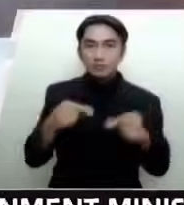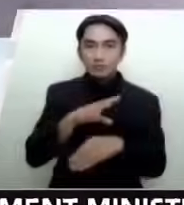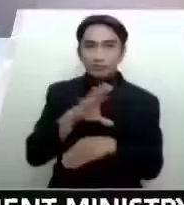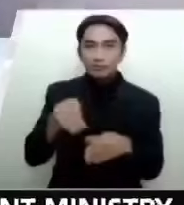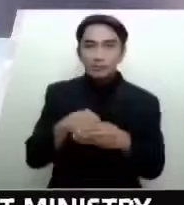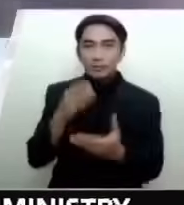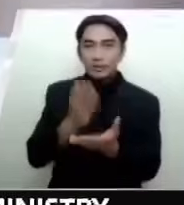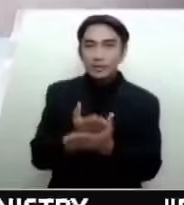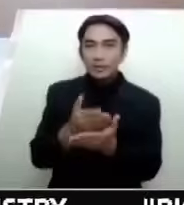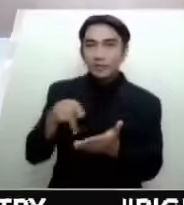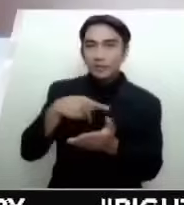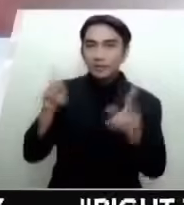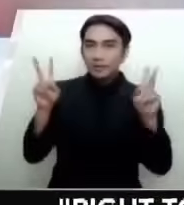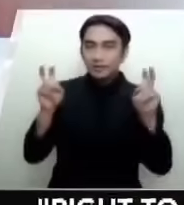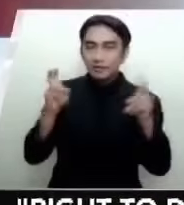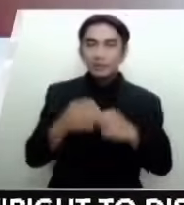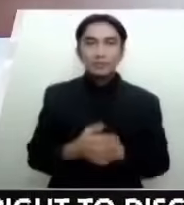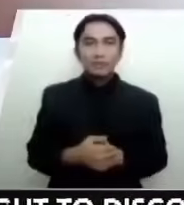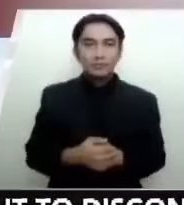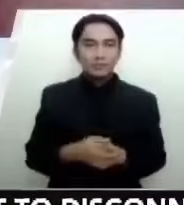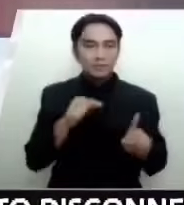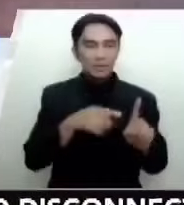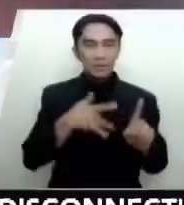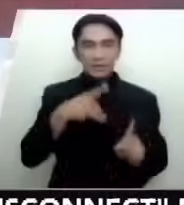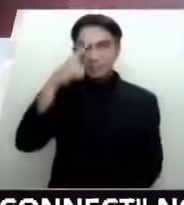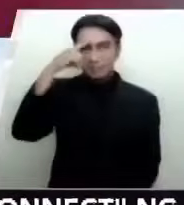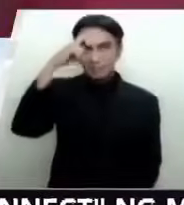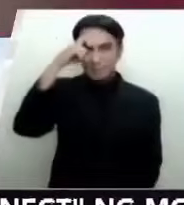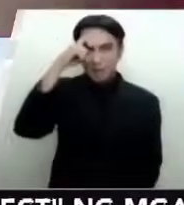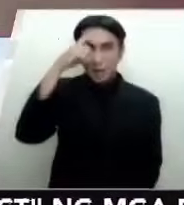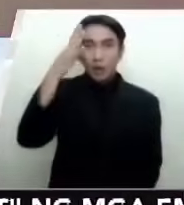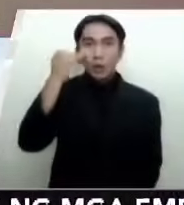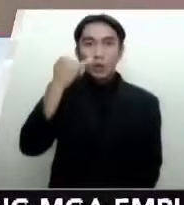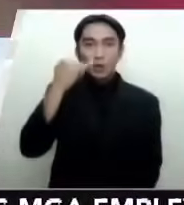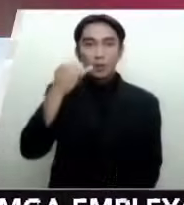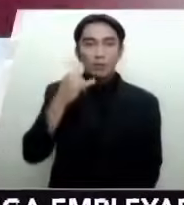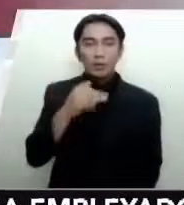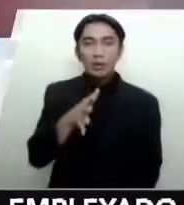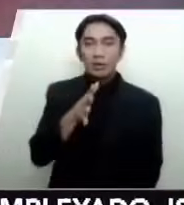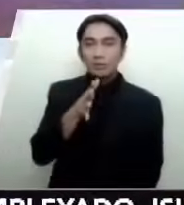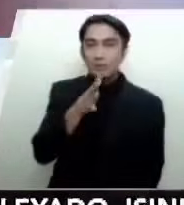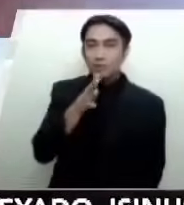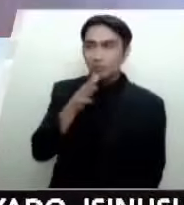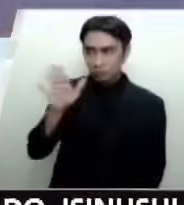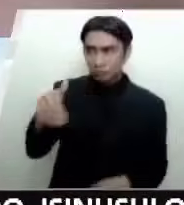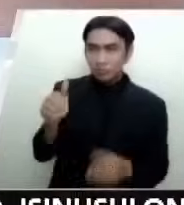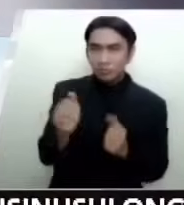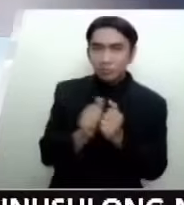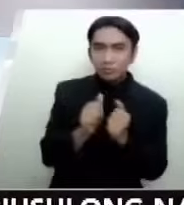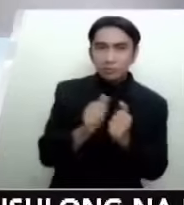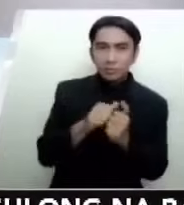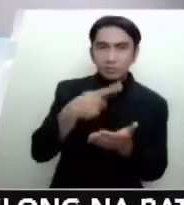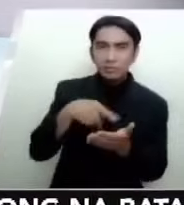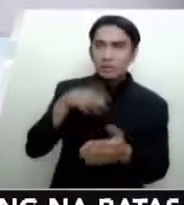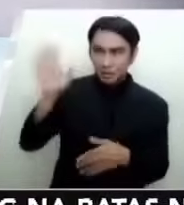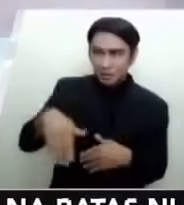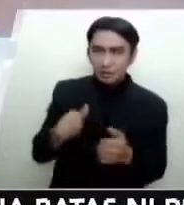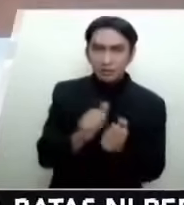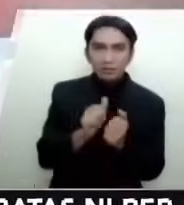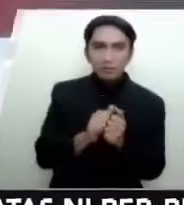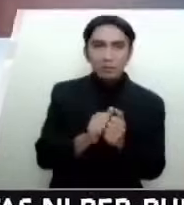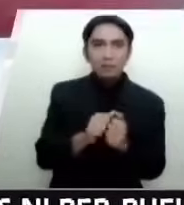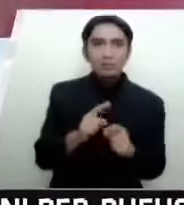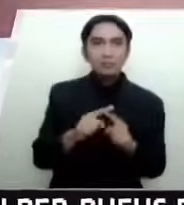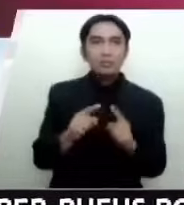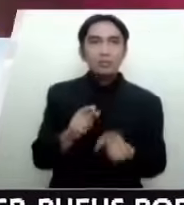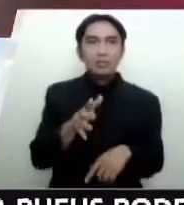tuloy, medyo simangot si Gian dahil niyaya niya pala si Mommy Regine na samahan siya sa pagsayaw. Comment tuloy ng netizens, perfect